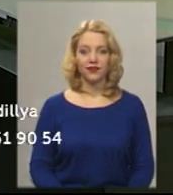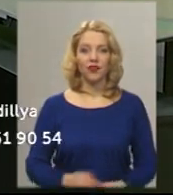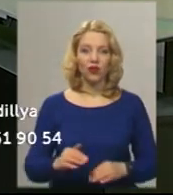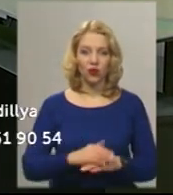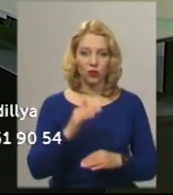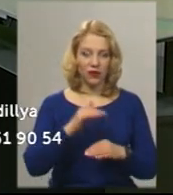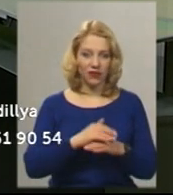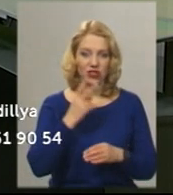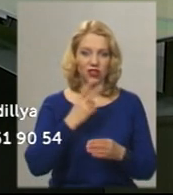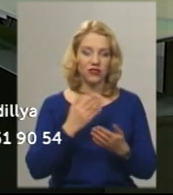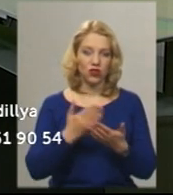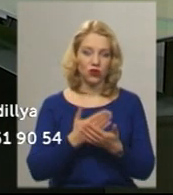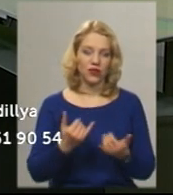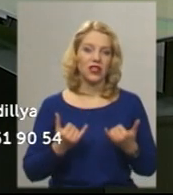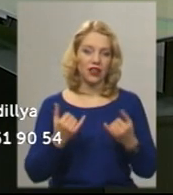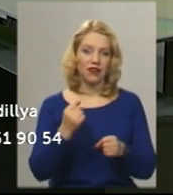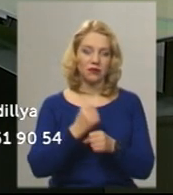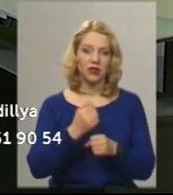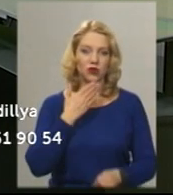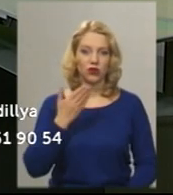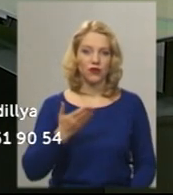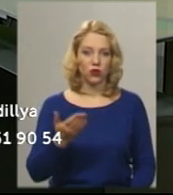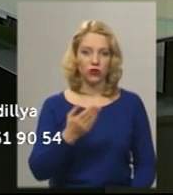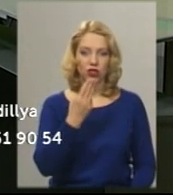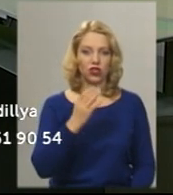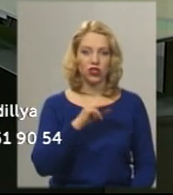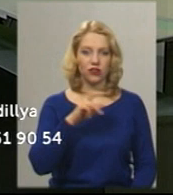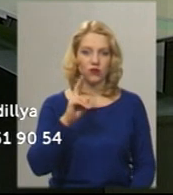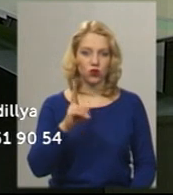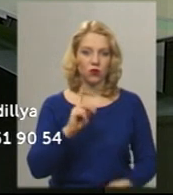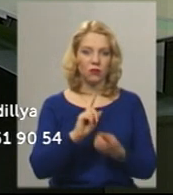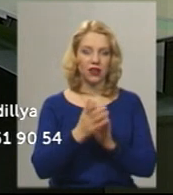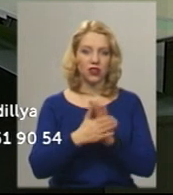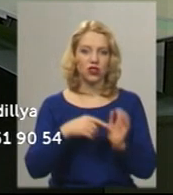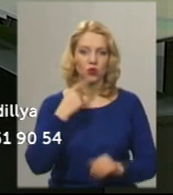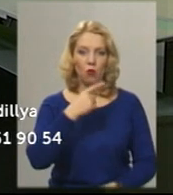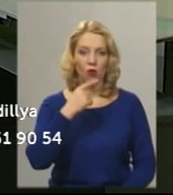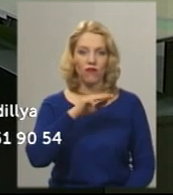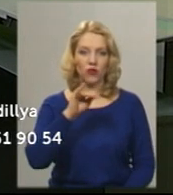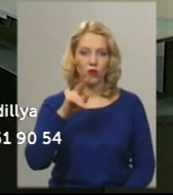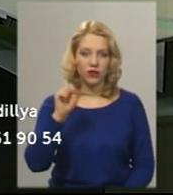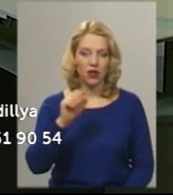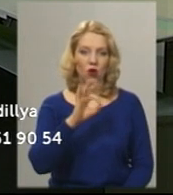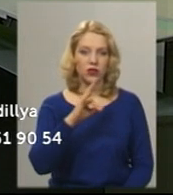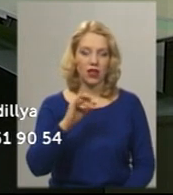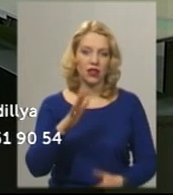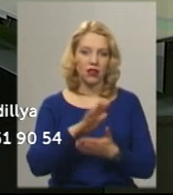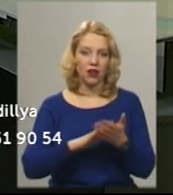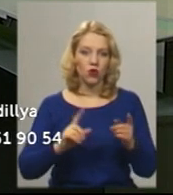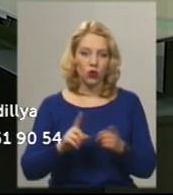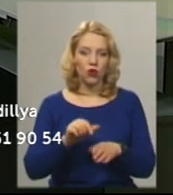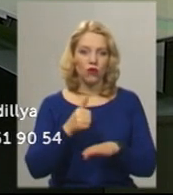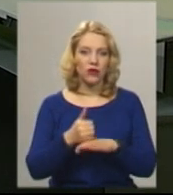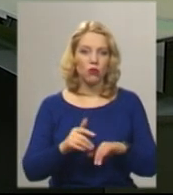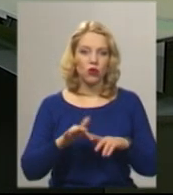Доброго вечора. Ви дивитесь новини. Для вас у студії працюють ведуча Катерина Шевчук. На жесту мову перекладає Оксана Фіновська. Далі коротко про головні події